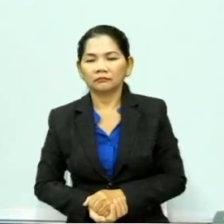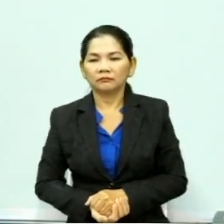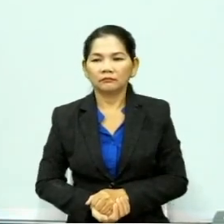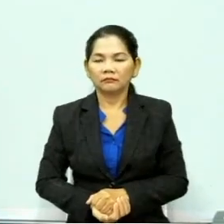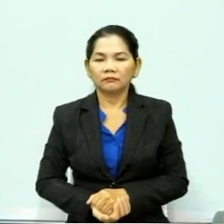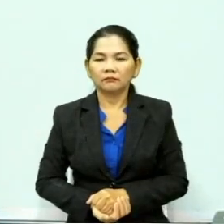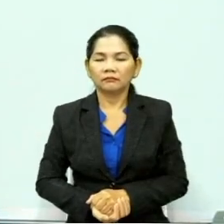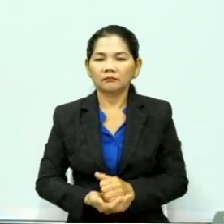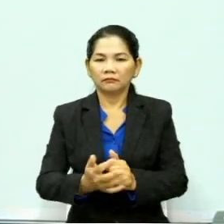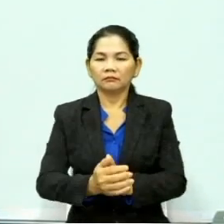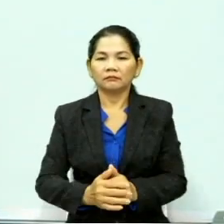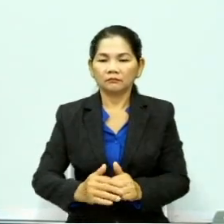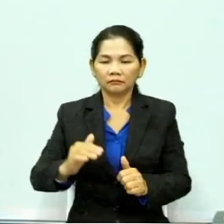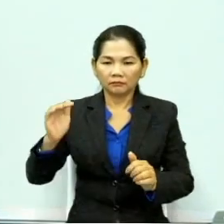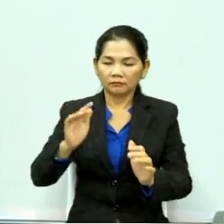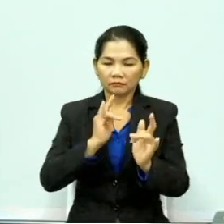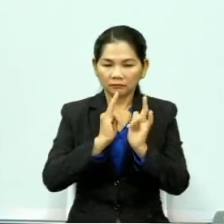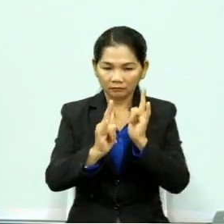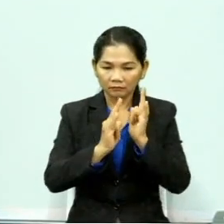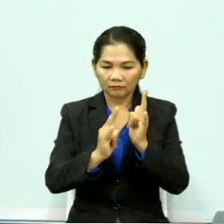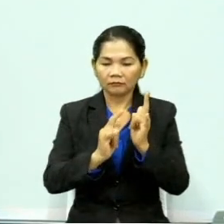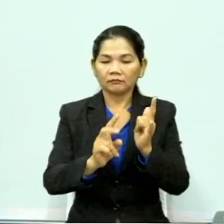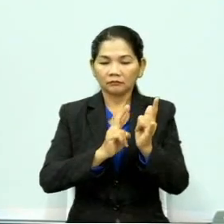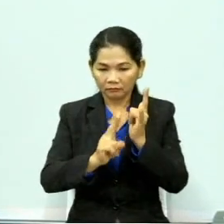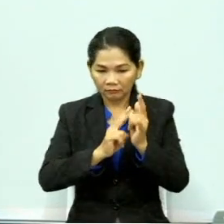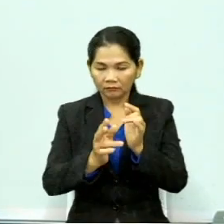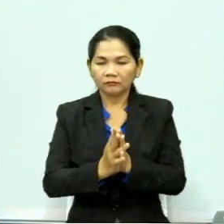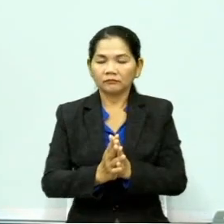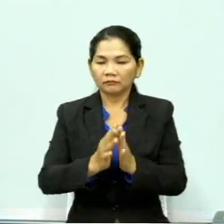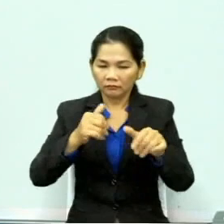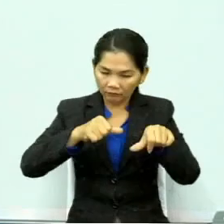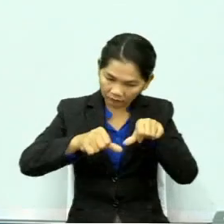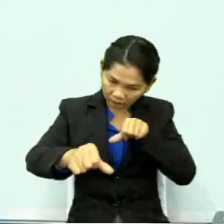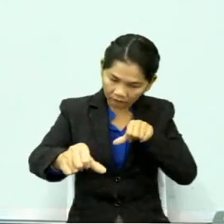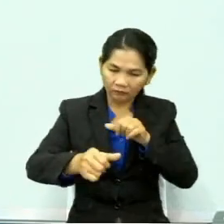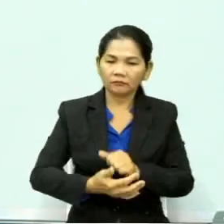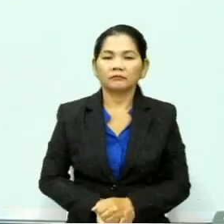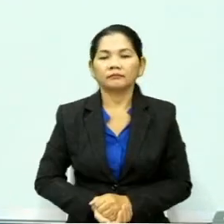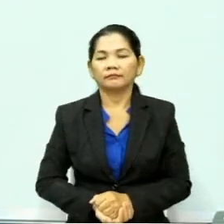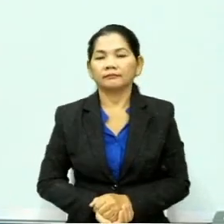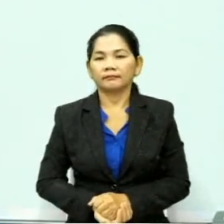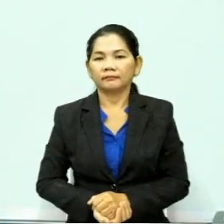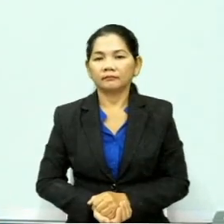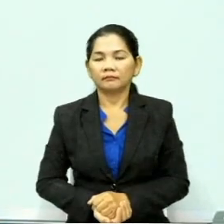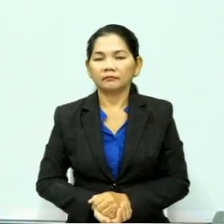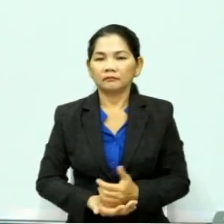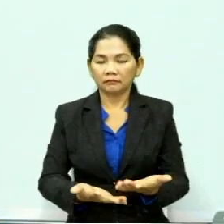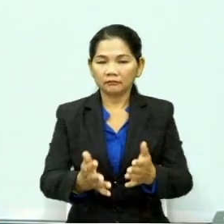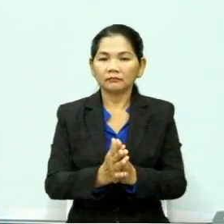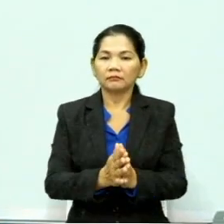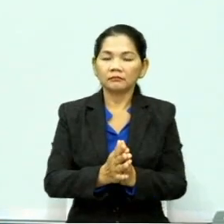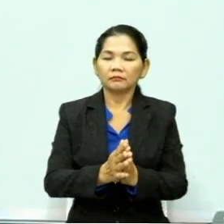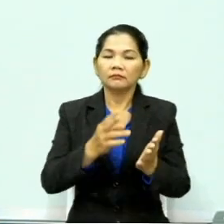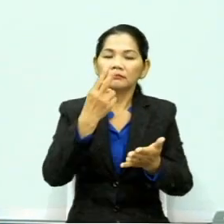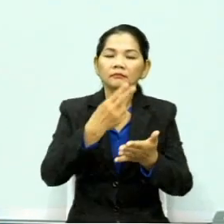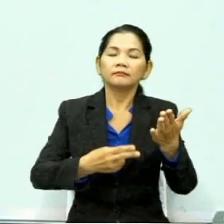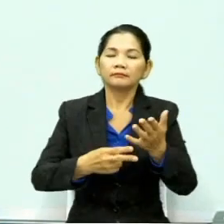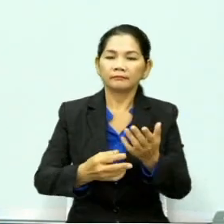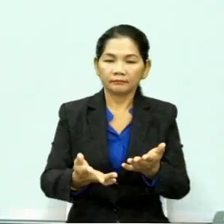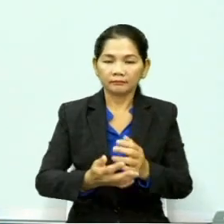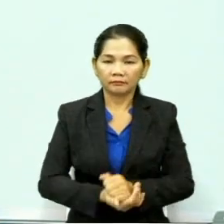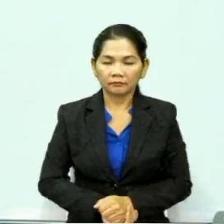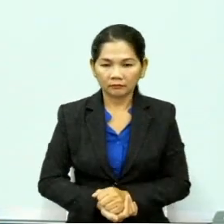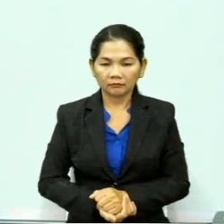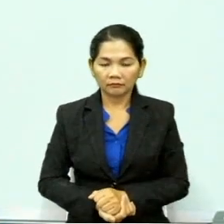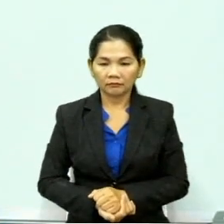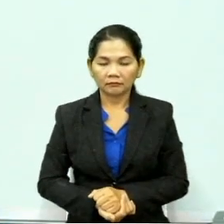chà tăng bị bông ôn bằng cá rồi hốt đó chà bông ôn chà luôn chà ly chẳng hết nó con á chà chà nó cái hai cái con